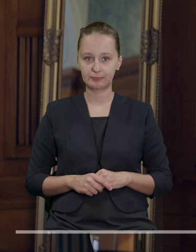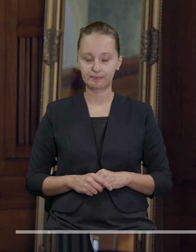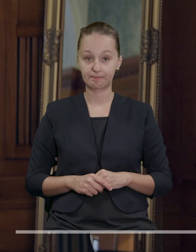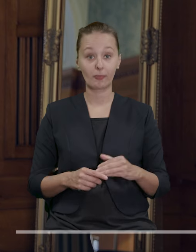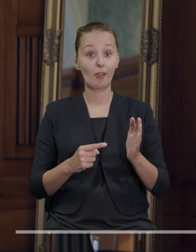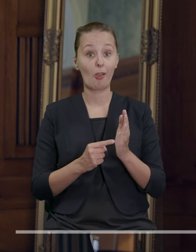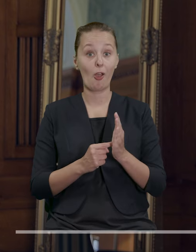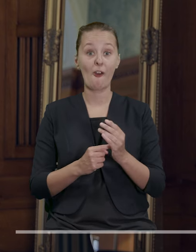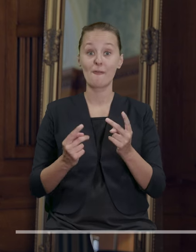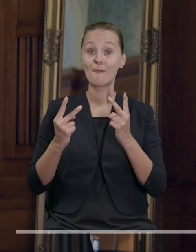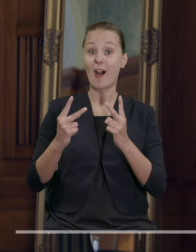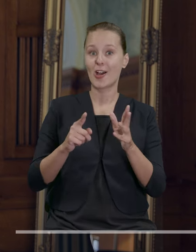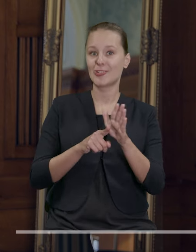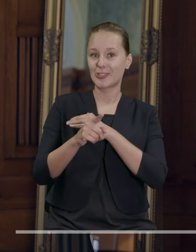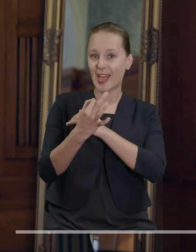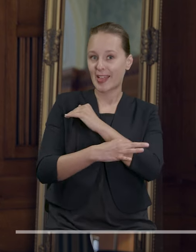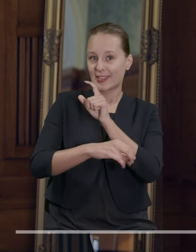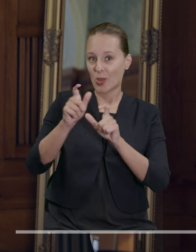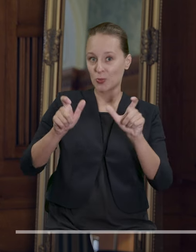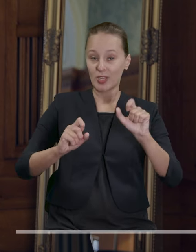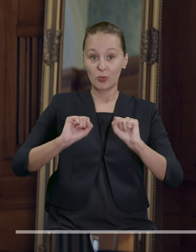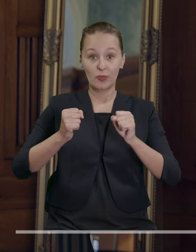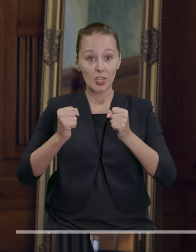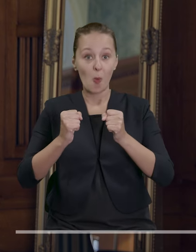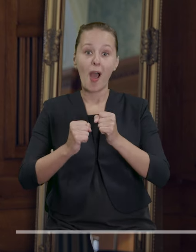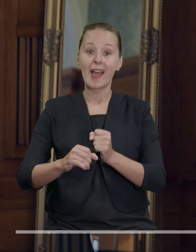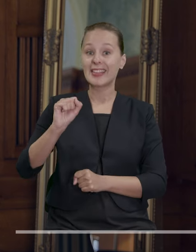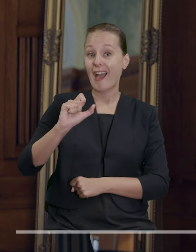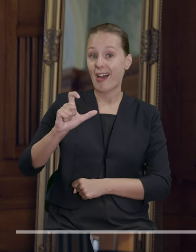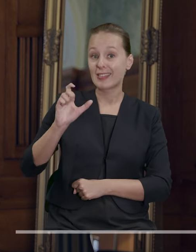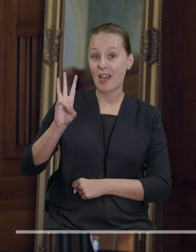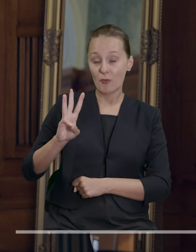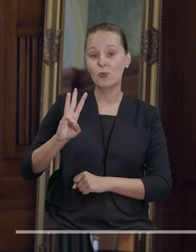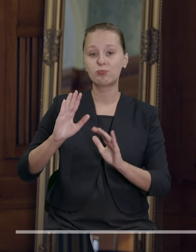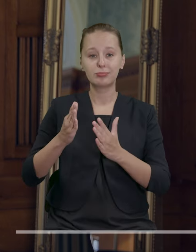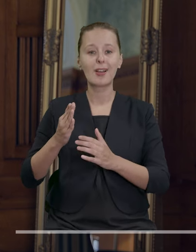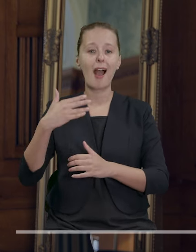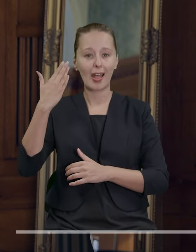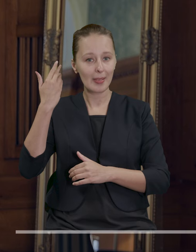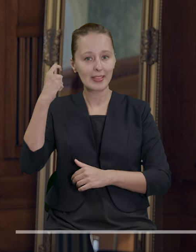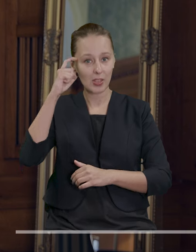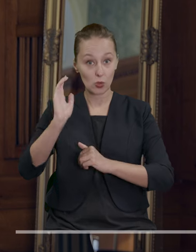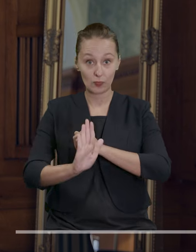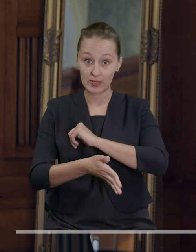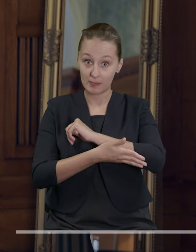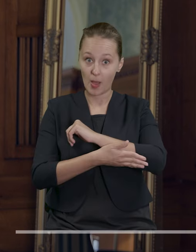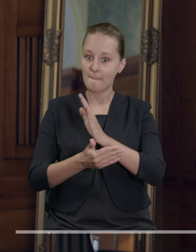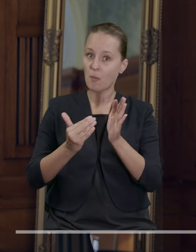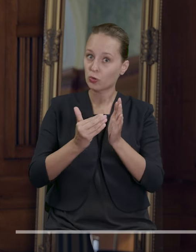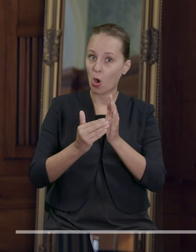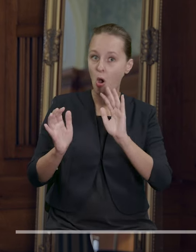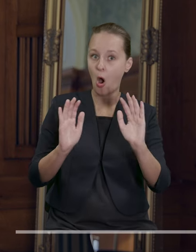Poszerzyliśmy, to ważne dla studentów, działania Akademickiego Centrum Wsparcia. Konieczną